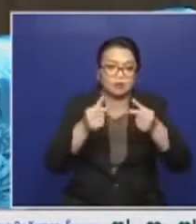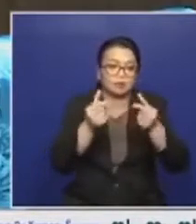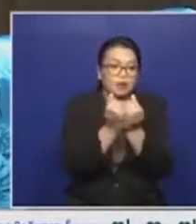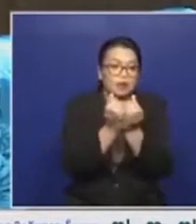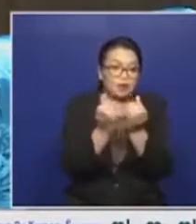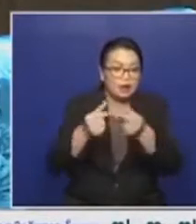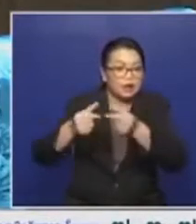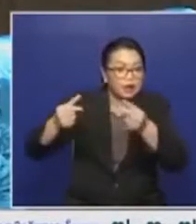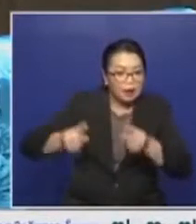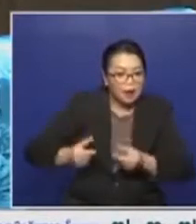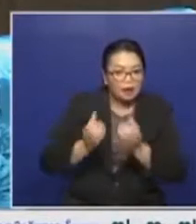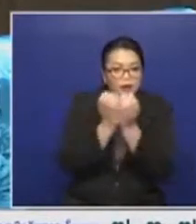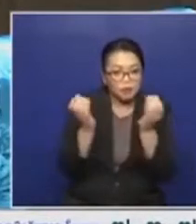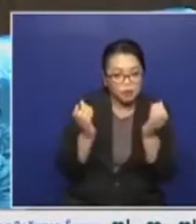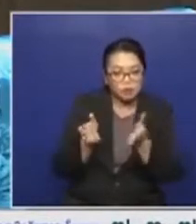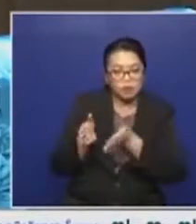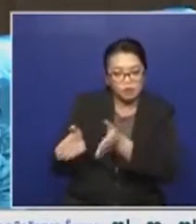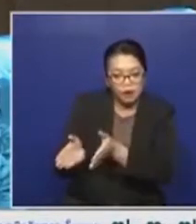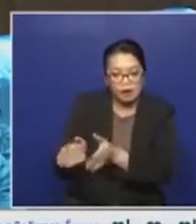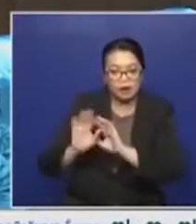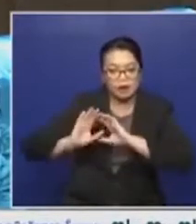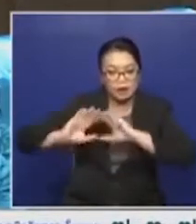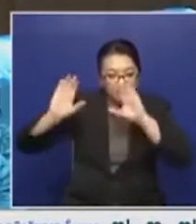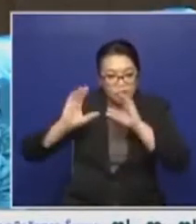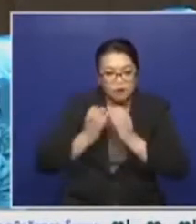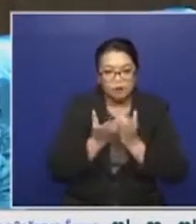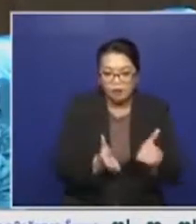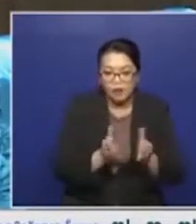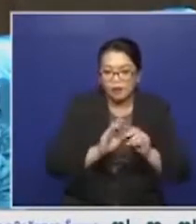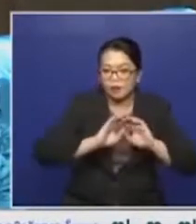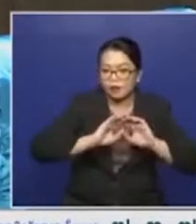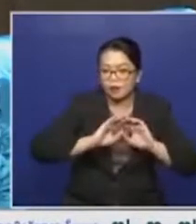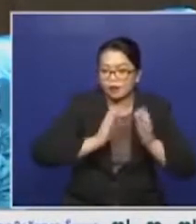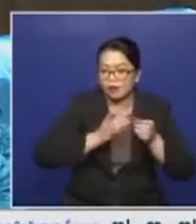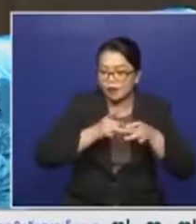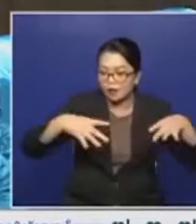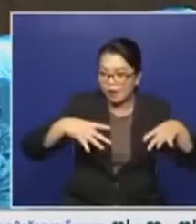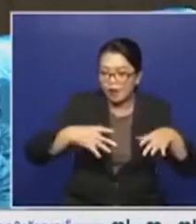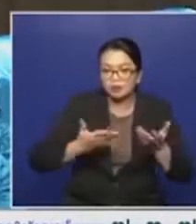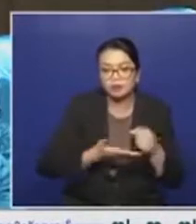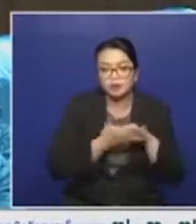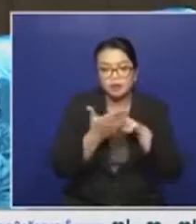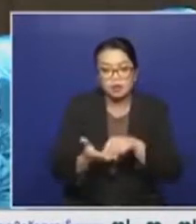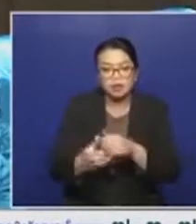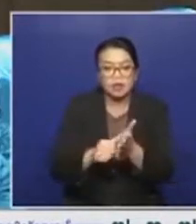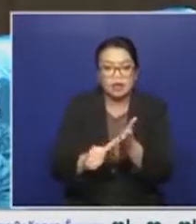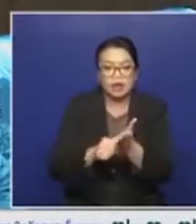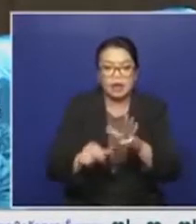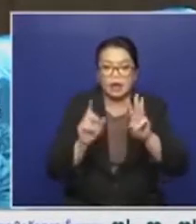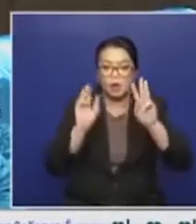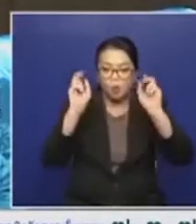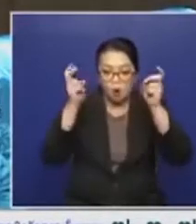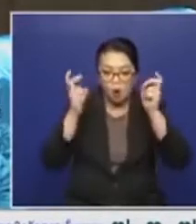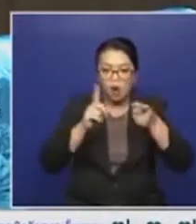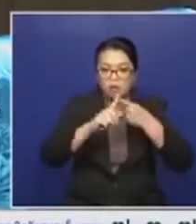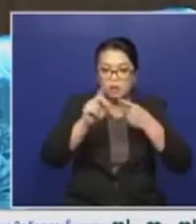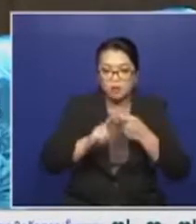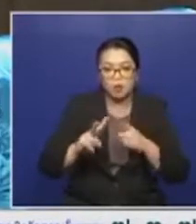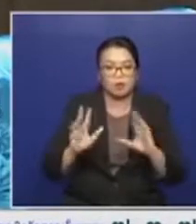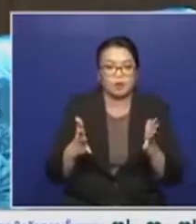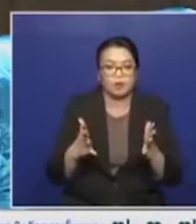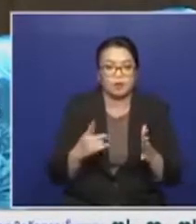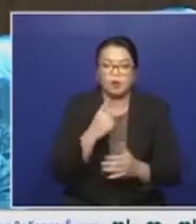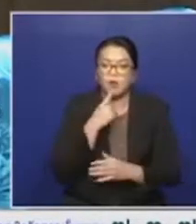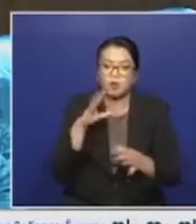ที่ทั้งฝ่ายคลังใส่รัฐบาลเสนอไม่มีการแก้ไขหมวด ๑หมวด ๒นะครับ